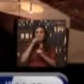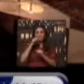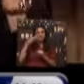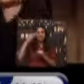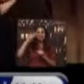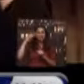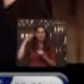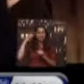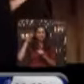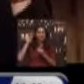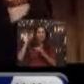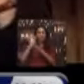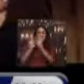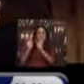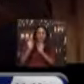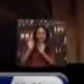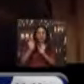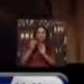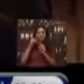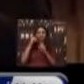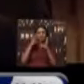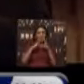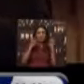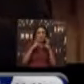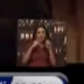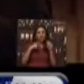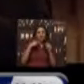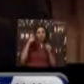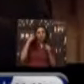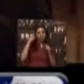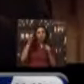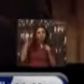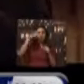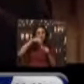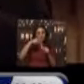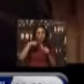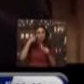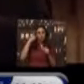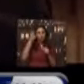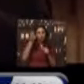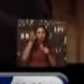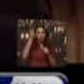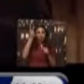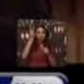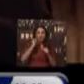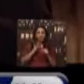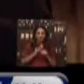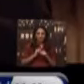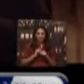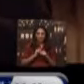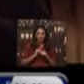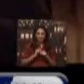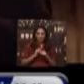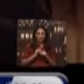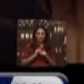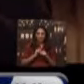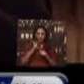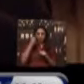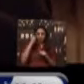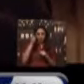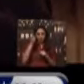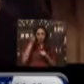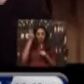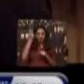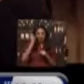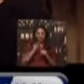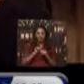فانت يعني الفكره طبعا جايه من التاريخ، لكن التفاصيل دي كلها تفاصيل.